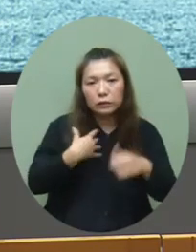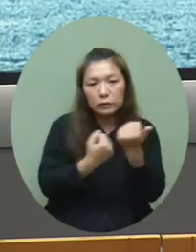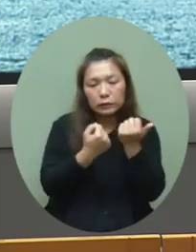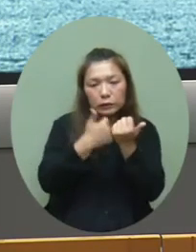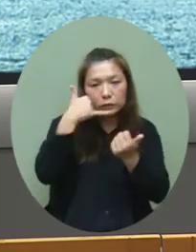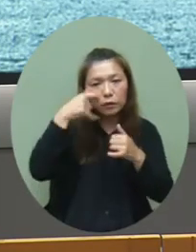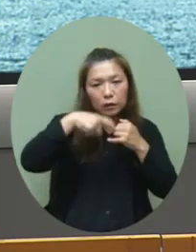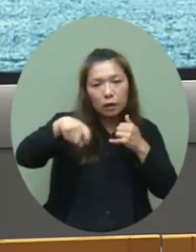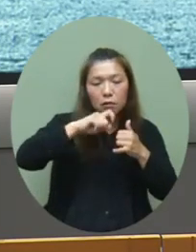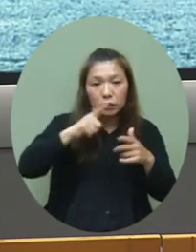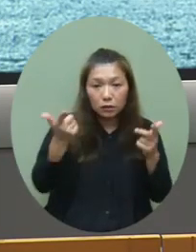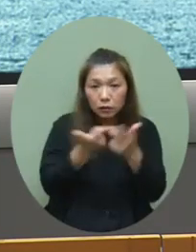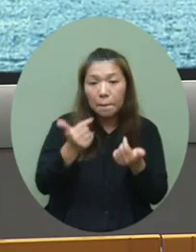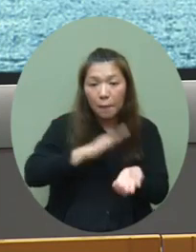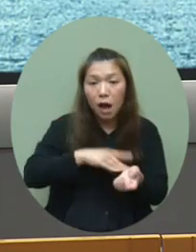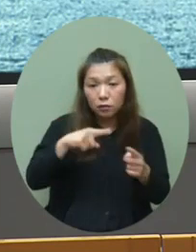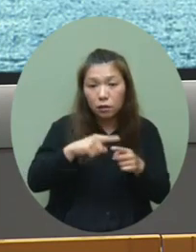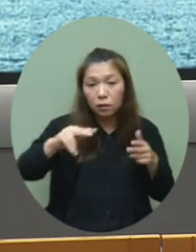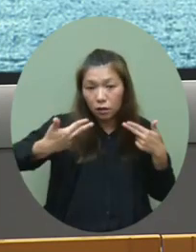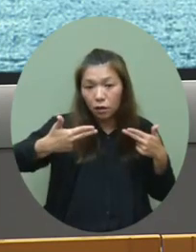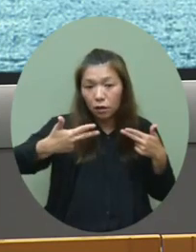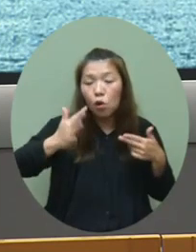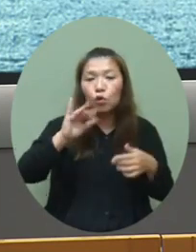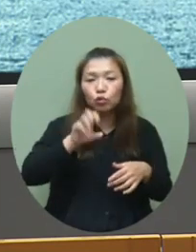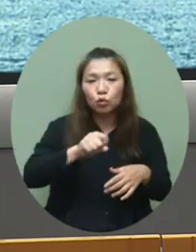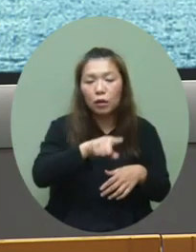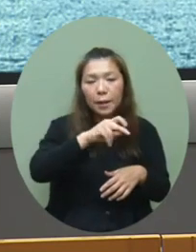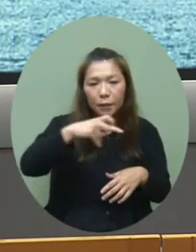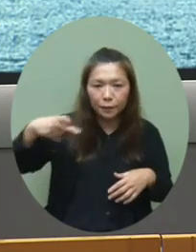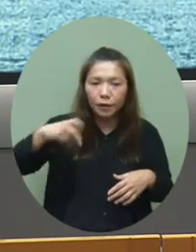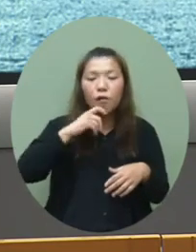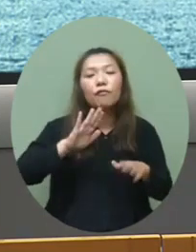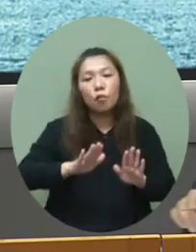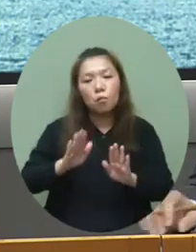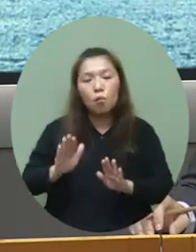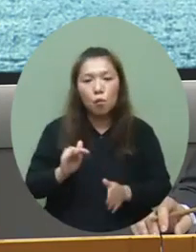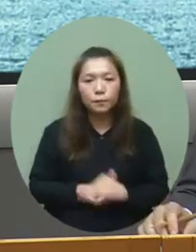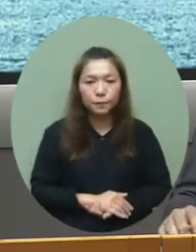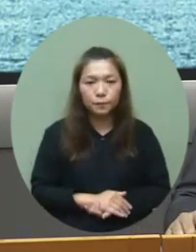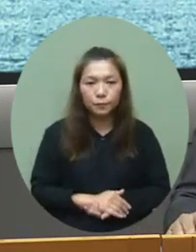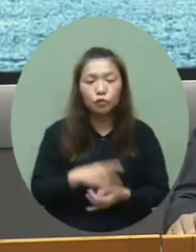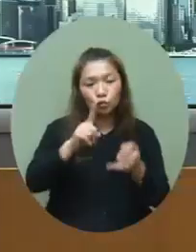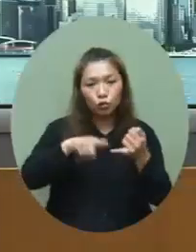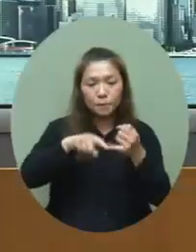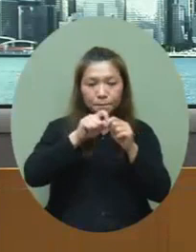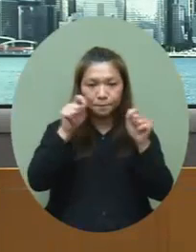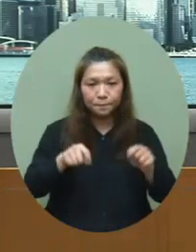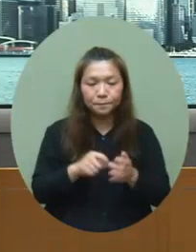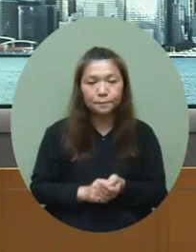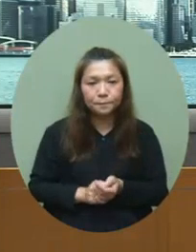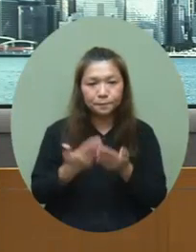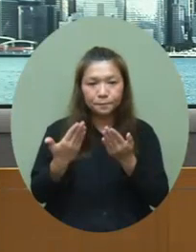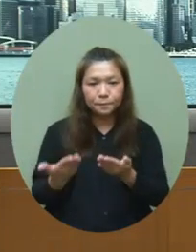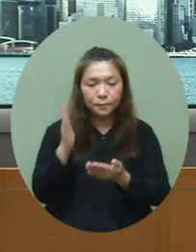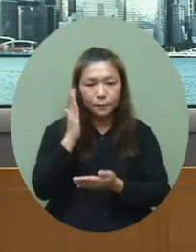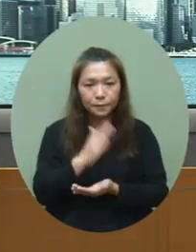線，可以識別一啲適合嘅病人，去用我哋嘅手機程式去提供服務嘅。 我哋問最後一個問題，左邊後